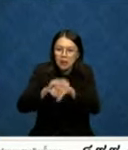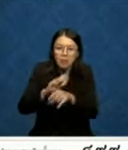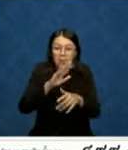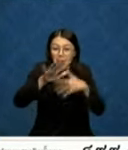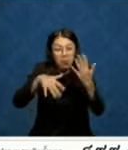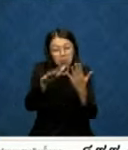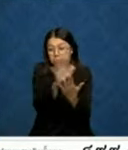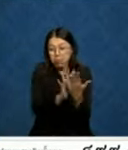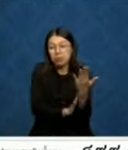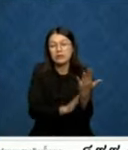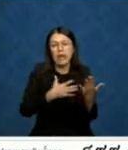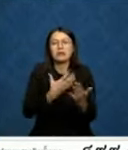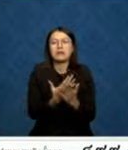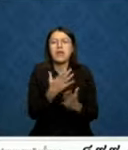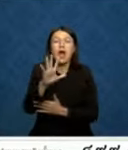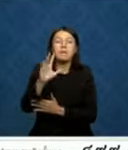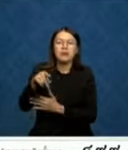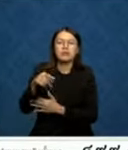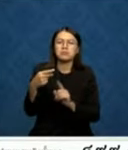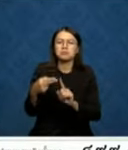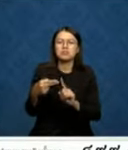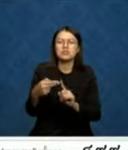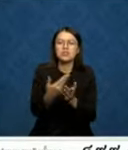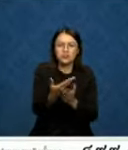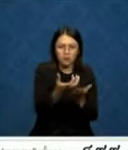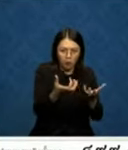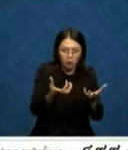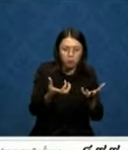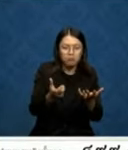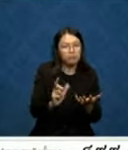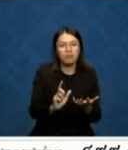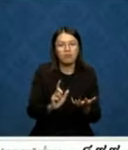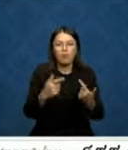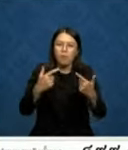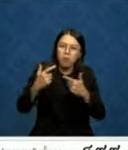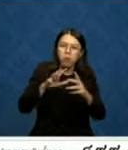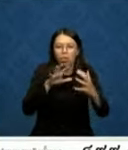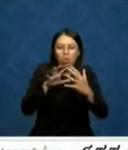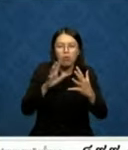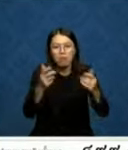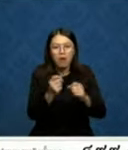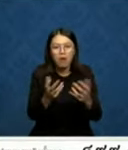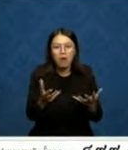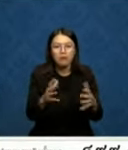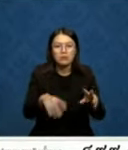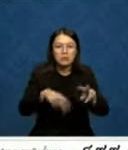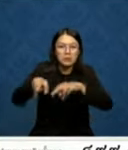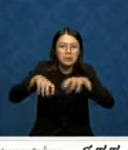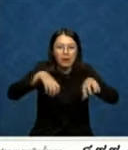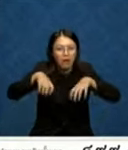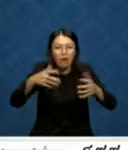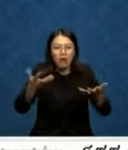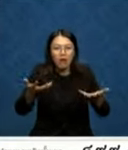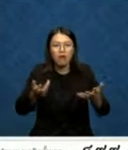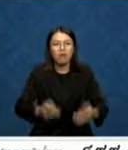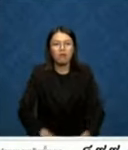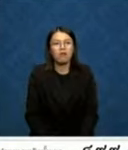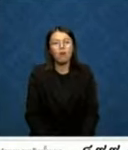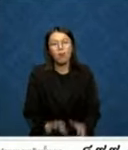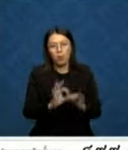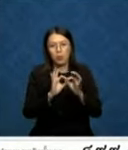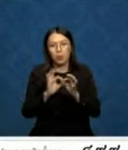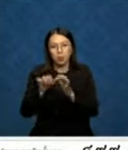เพื่อเขาอยากจะได้ 5,000 บาทจริงๆแทนที่จะได้10,000เอาไปซื้อของเราจะไปทะเลาะกับประชาชนไหวเหรอครับนะครับอันนี้ก็เป็นอีกประเด็นนึงที่เป็นข้อกังว